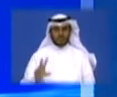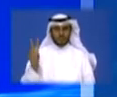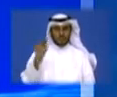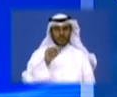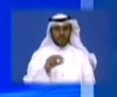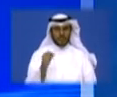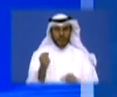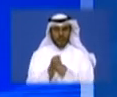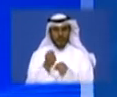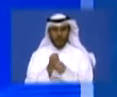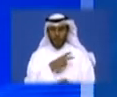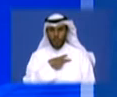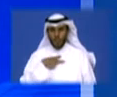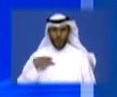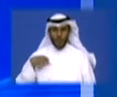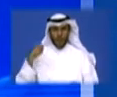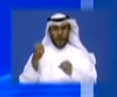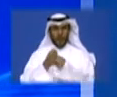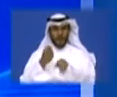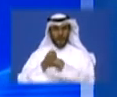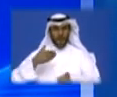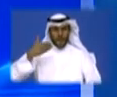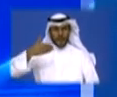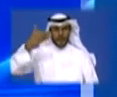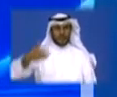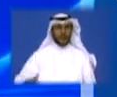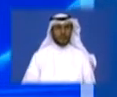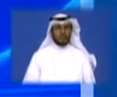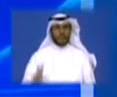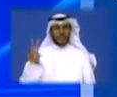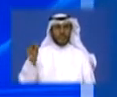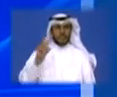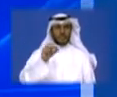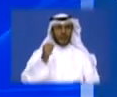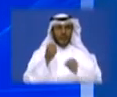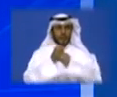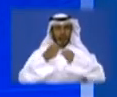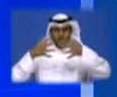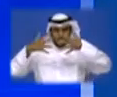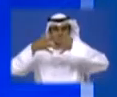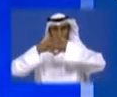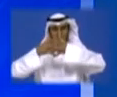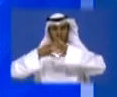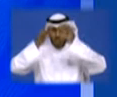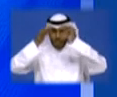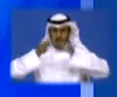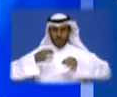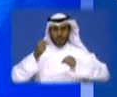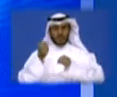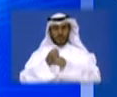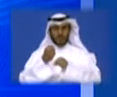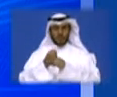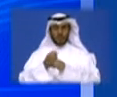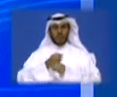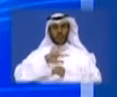وفلسفة العمل الحكومي للمرحلة المقبلة، والتي تقوم على أساس حتمية التعامل الموضوعي والواقعي مع